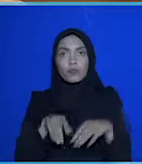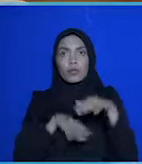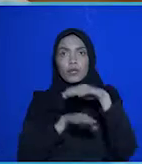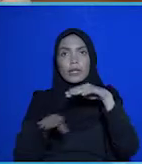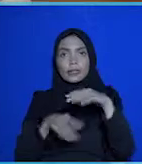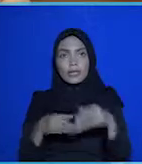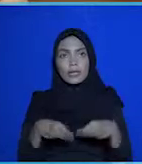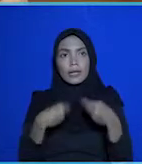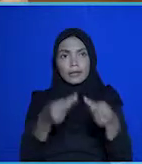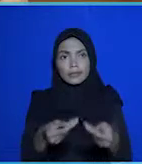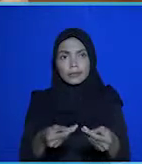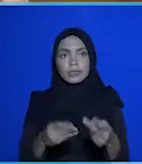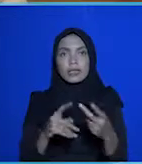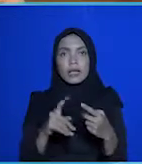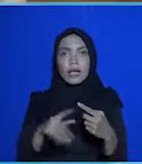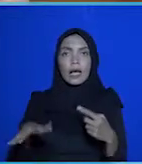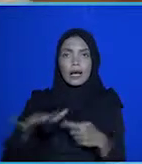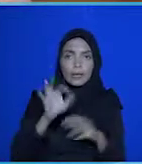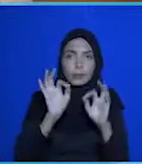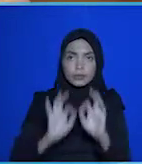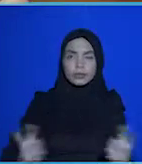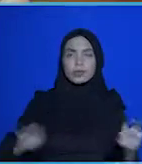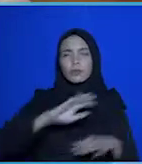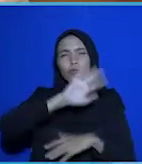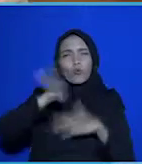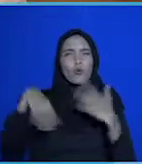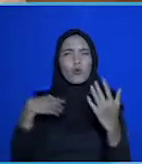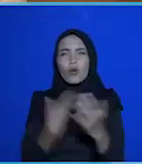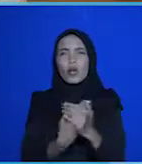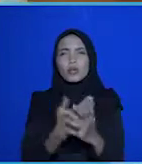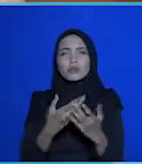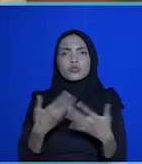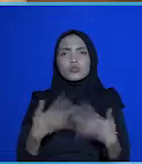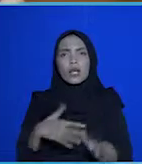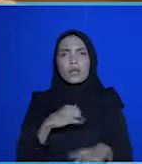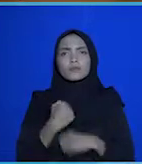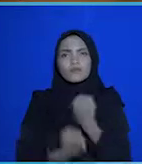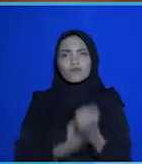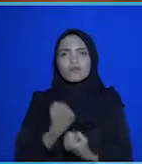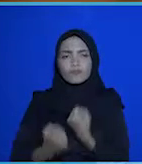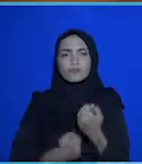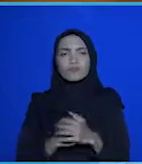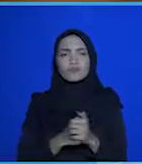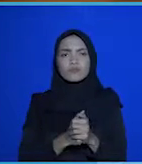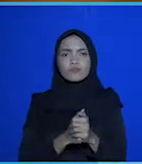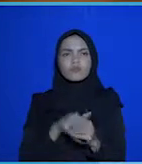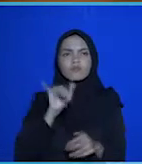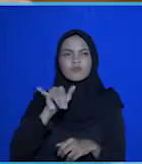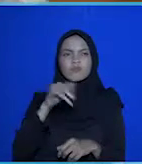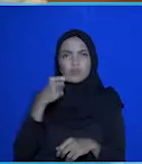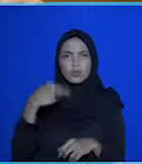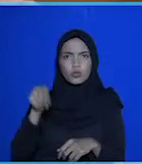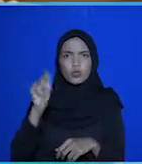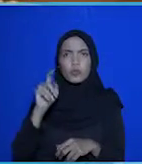pemenuhan kebutuhan dasarnya, ya huntaranya, air bersihnya, dan semuanya itu sudah kita lakukan. Ya,